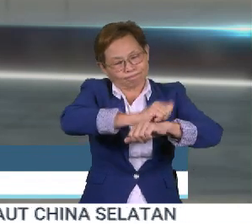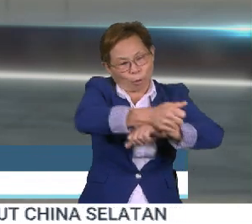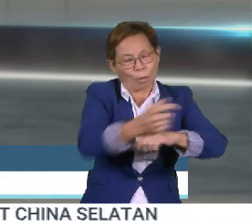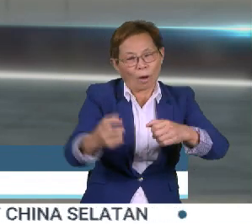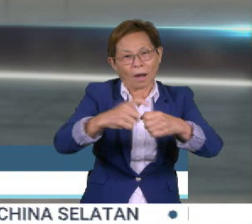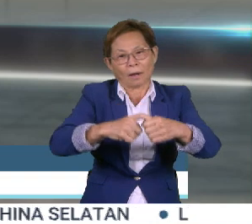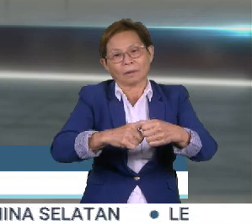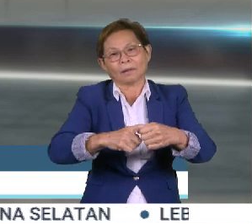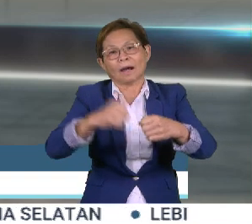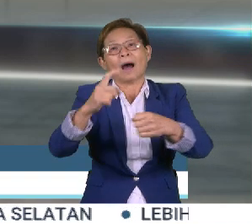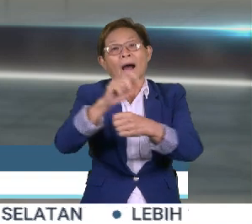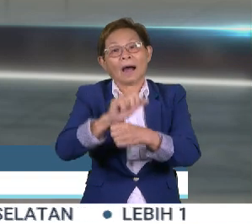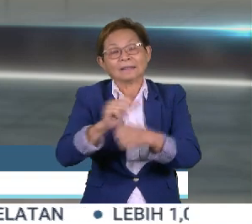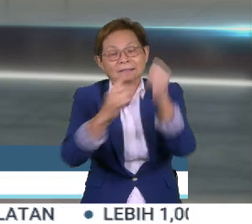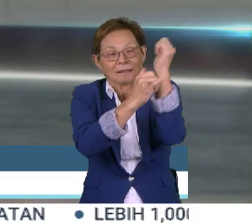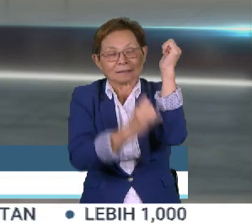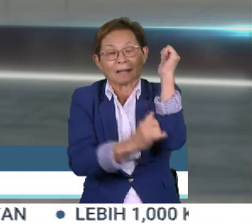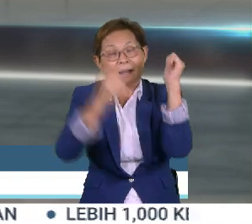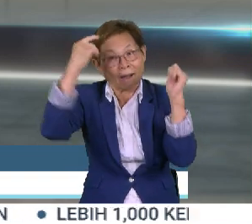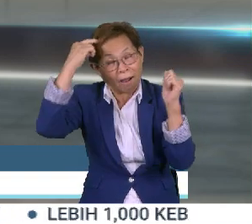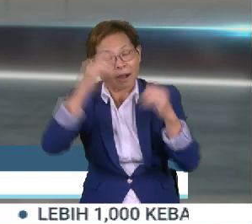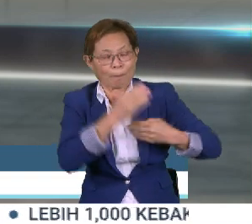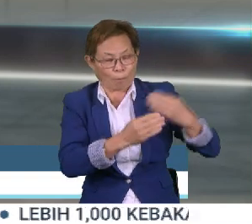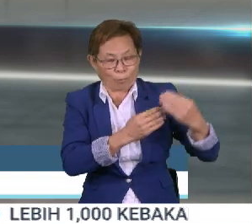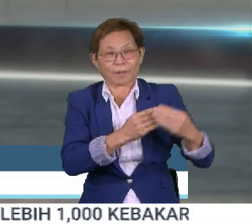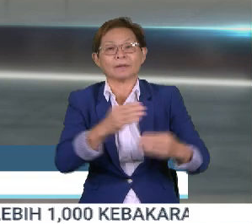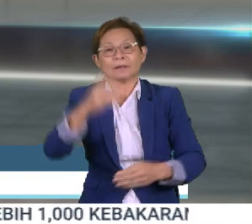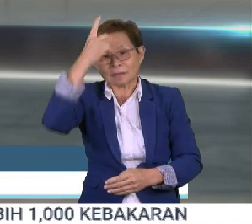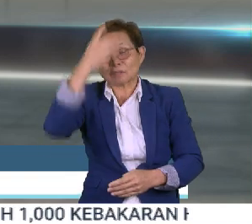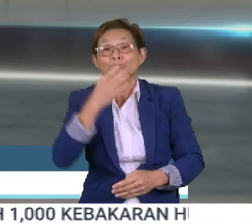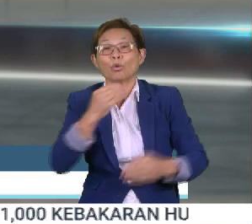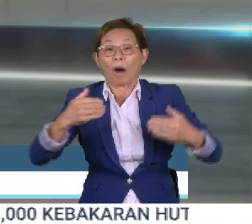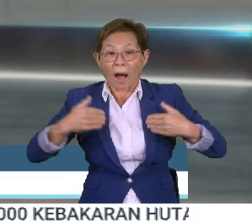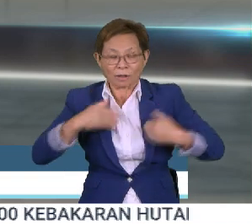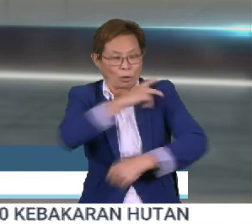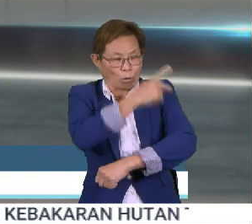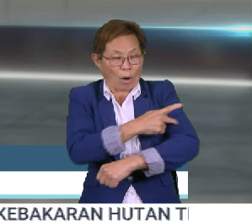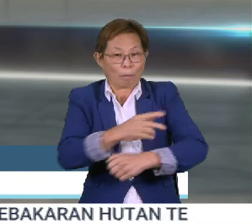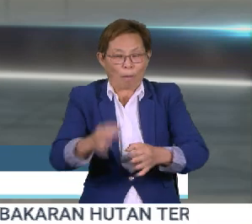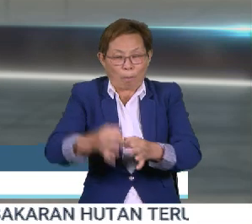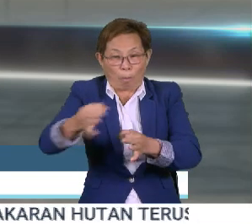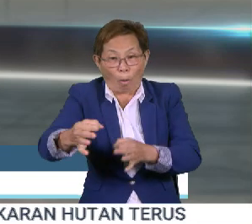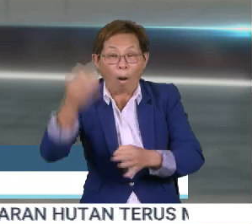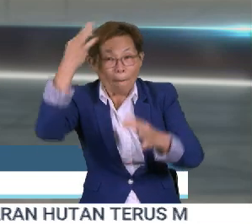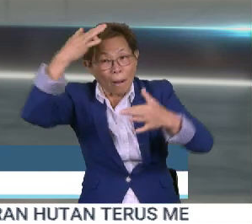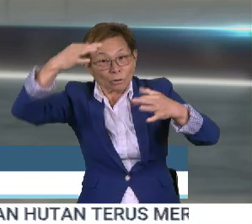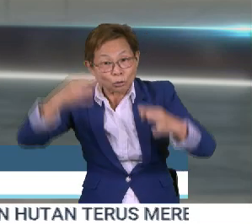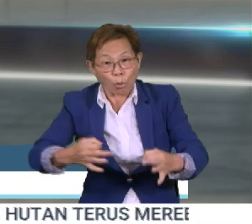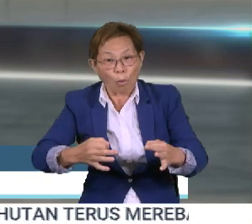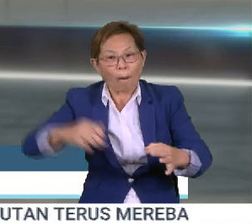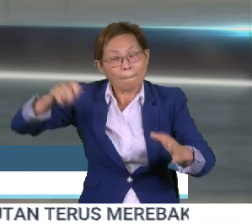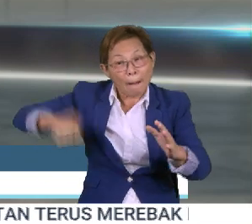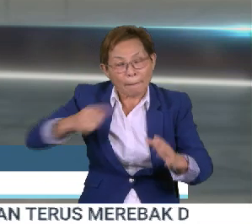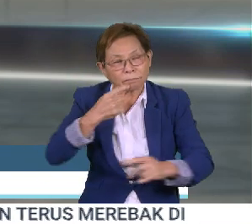berkait Yayasan akal budi Tegal Ibrahim jika mempunyai kuasa menangguhkan Keputusan Mahkamah itu beliau